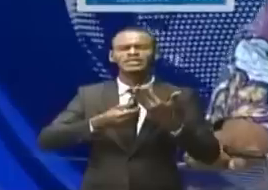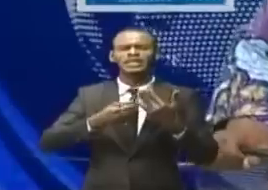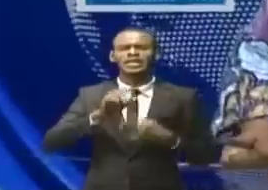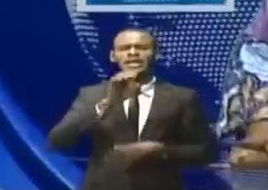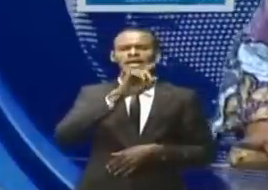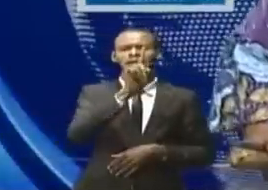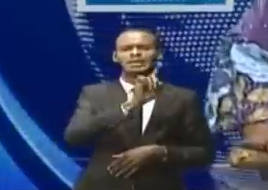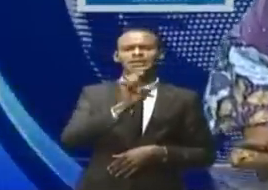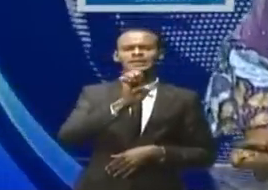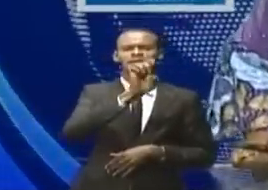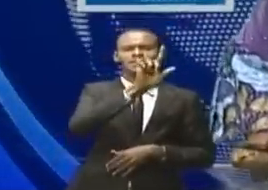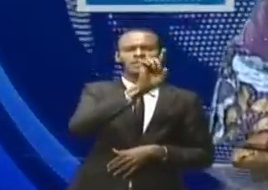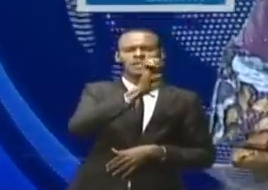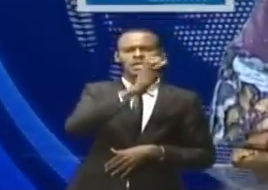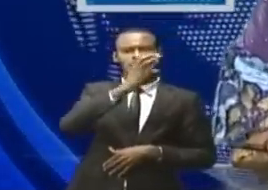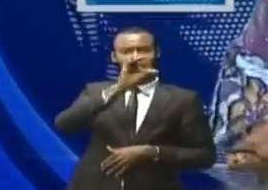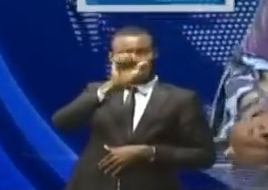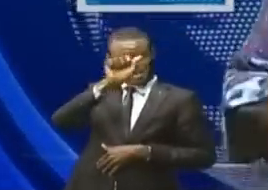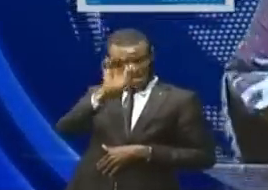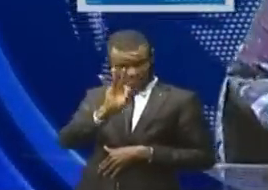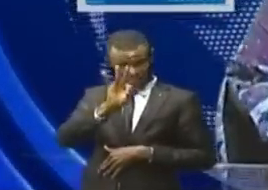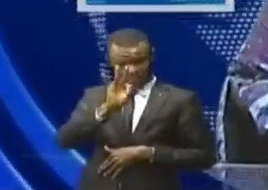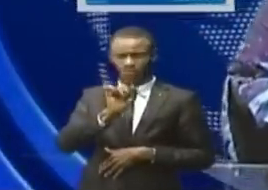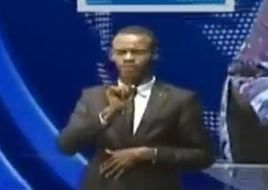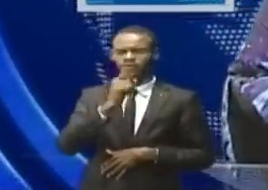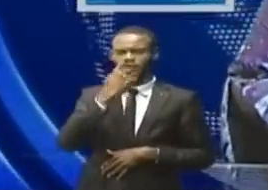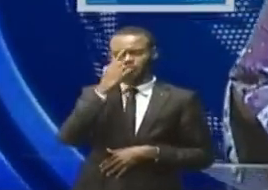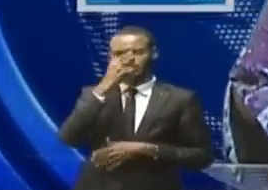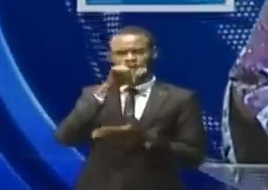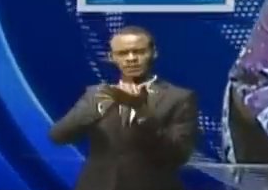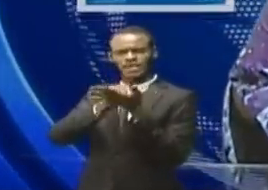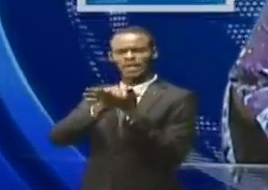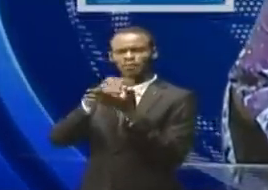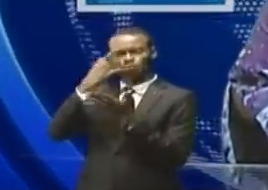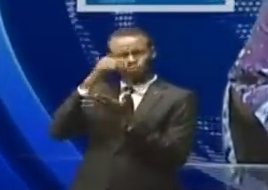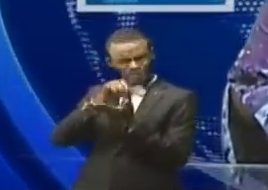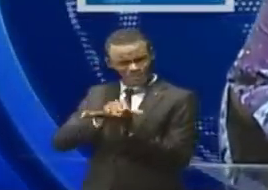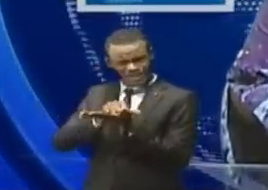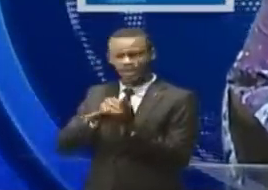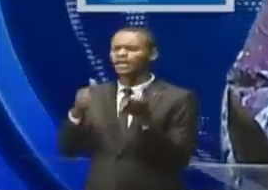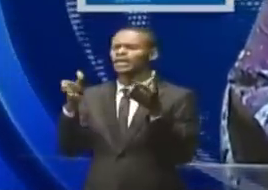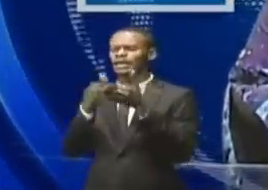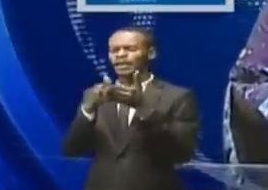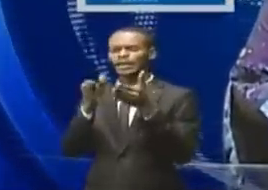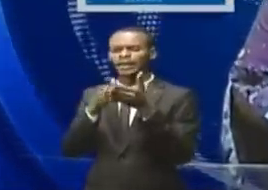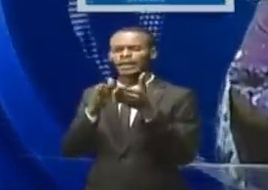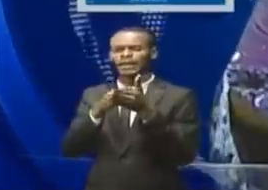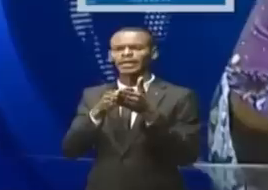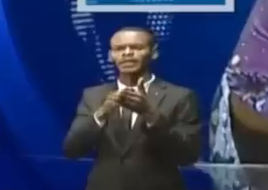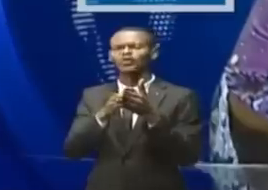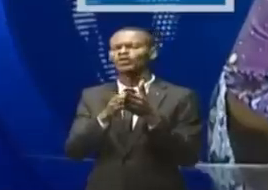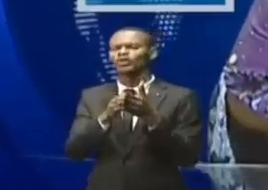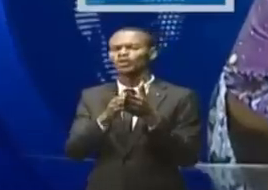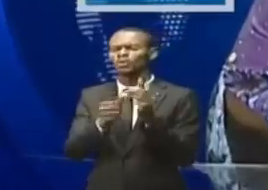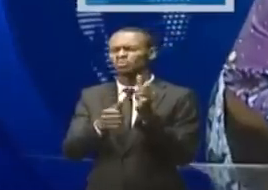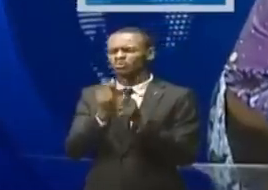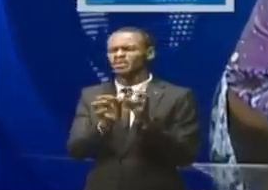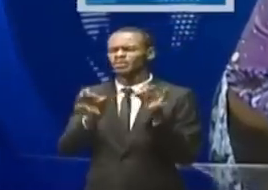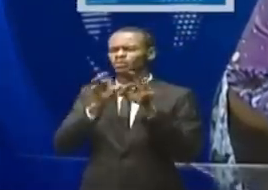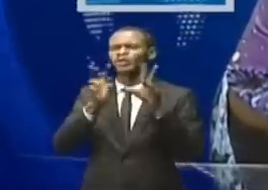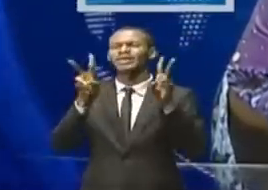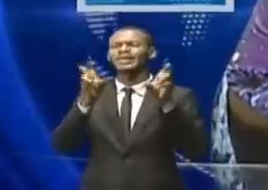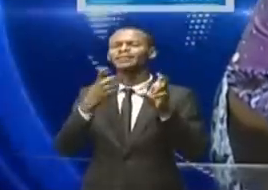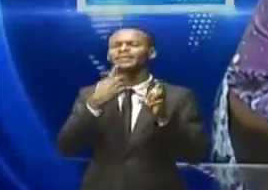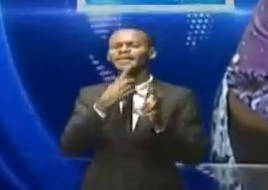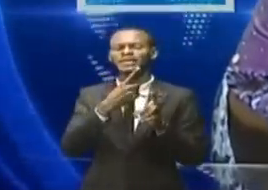de la 29e Assemblée générale de l'Organisation africaine de normalisation, placée sous le thème « Accélération de la mise en œuvre